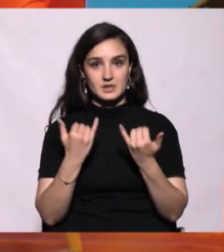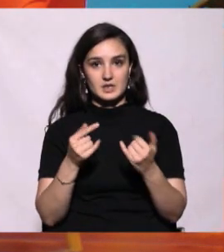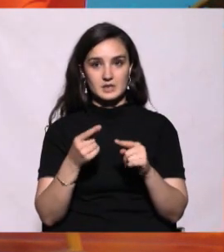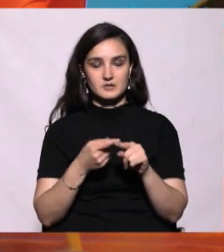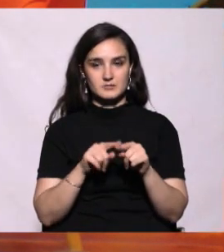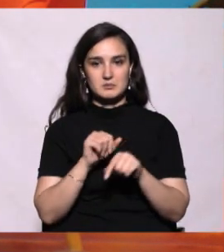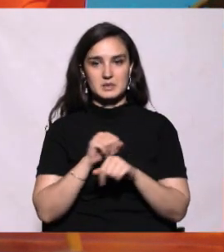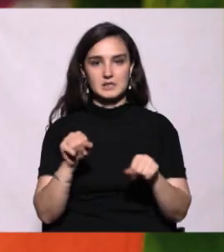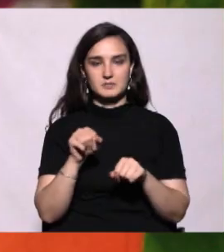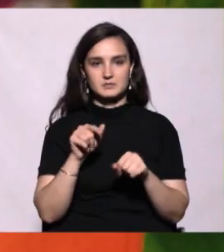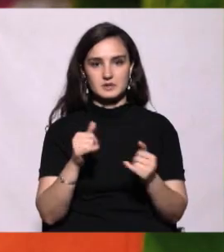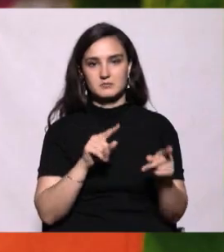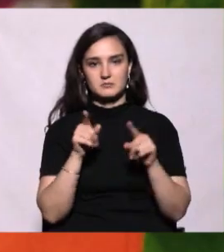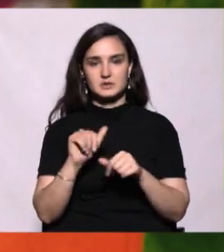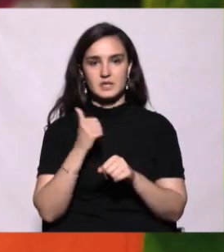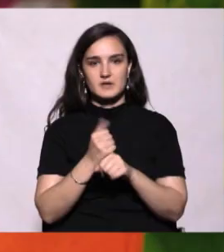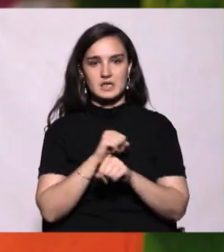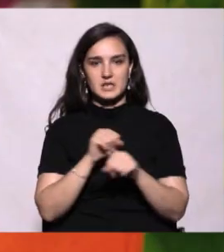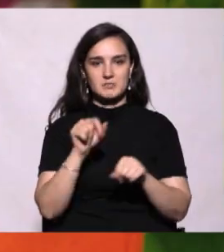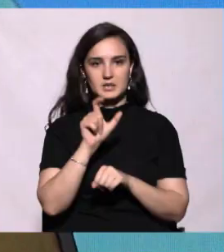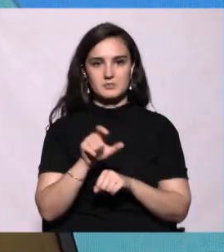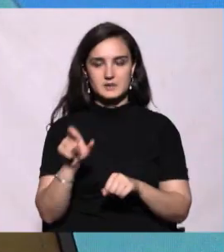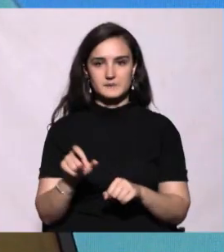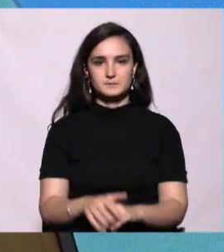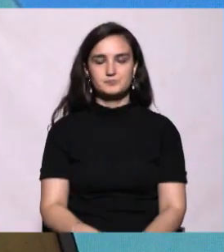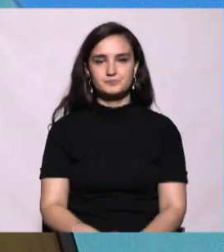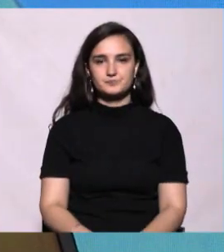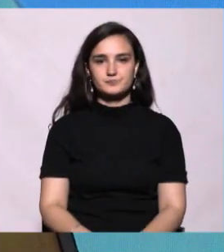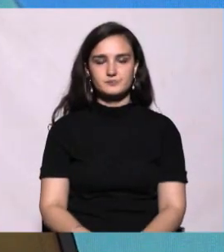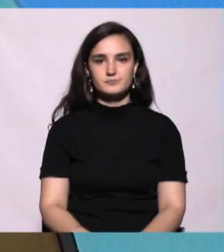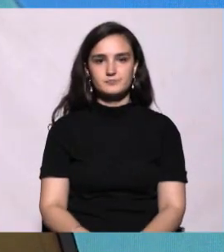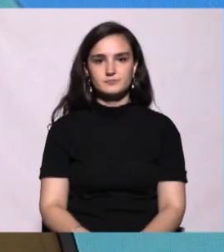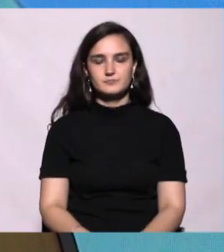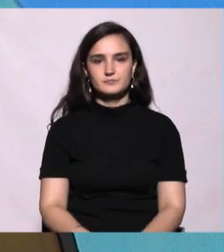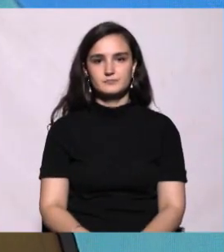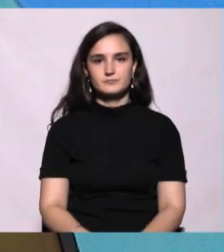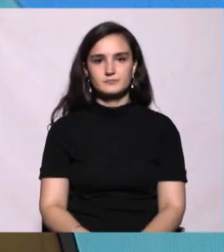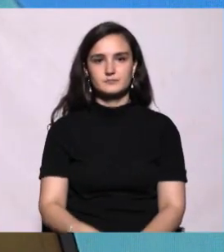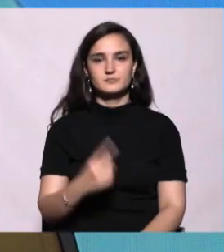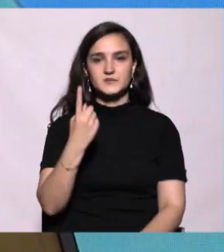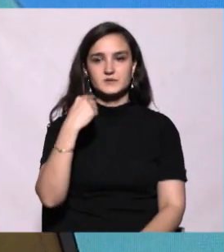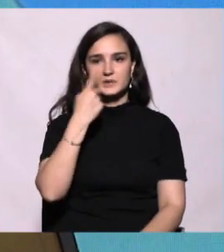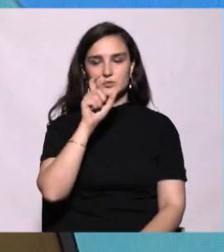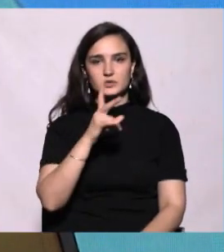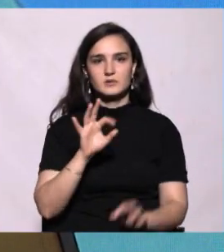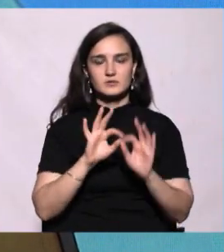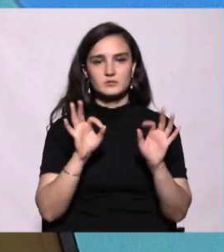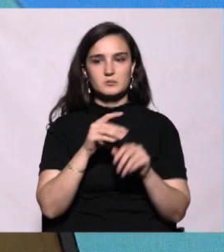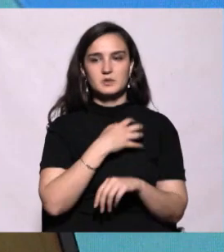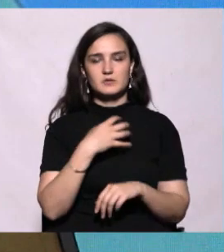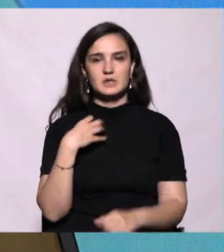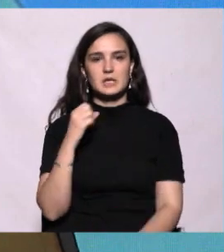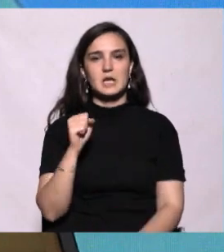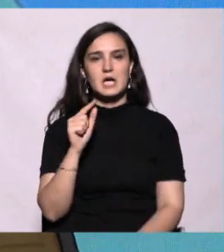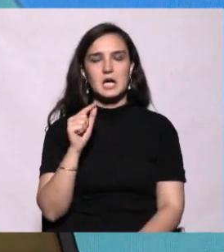legend. ახლა გადავიდეთ მთავარ გმირებზე. And of course, the first person we should talk about is King